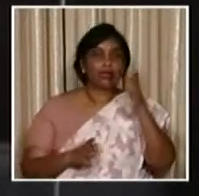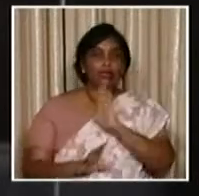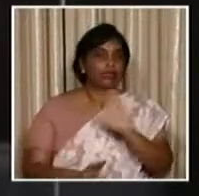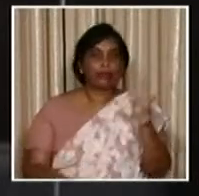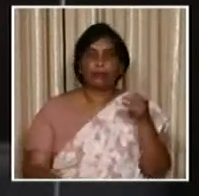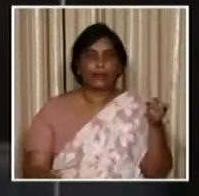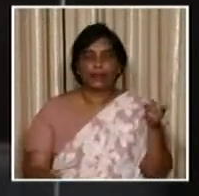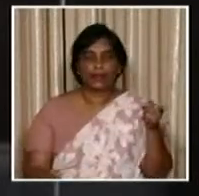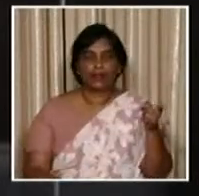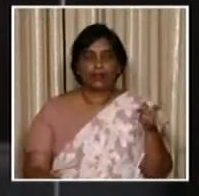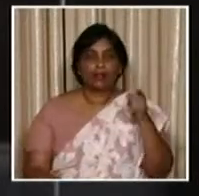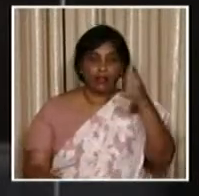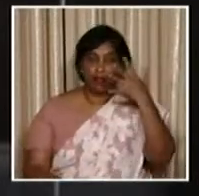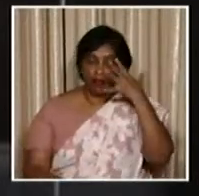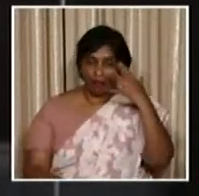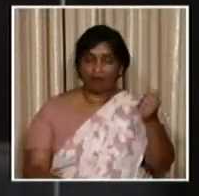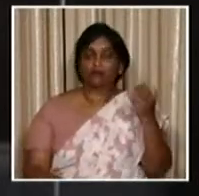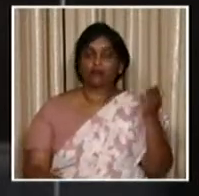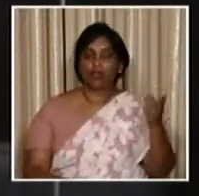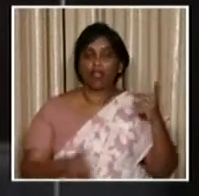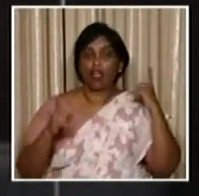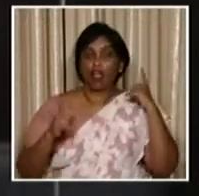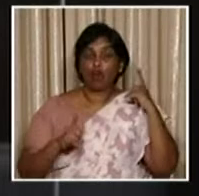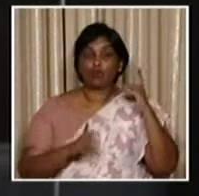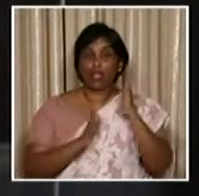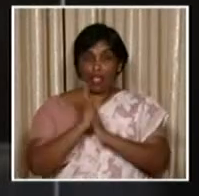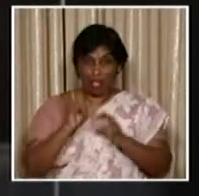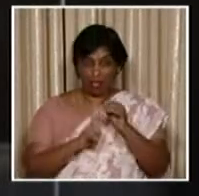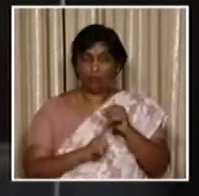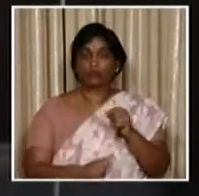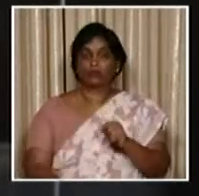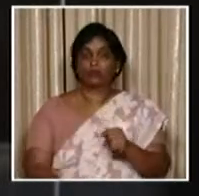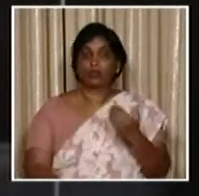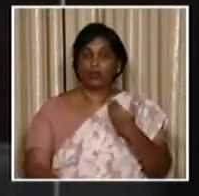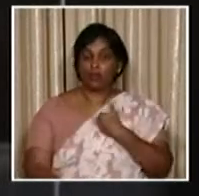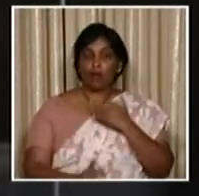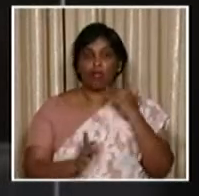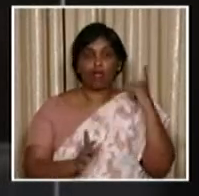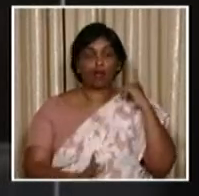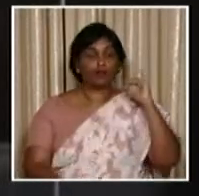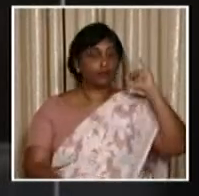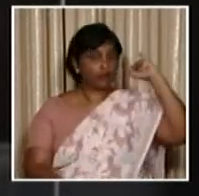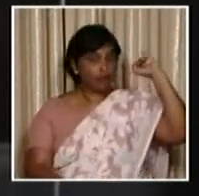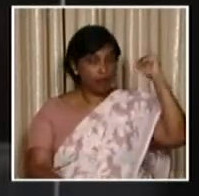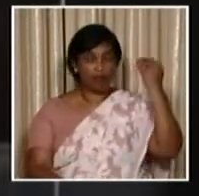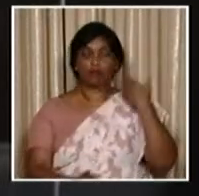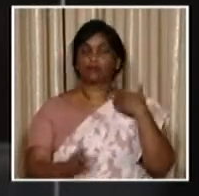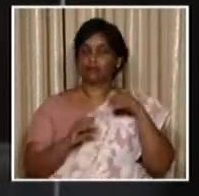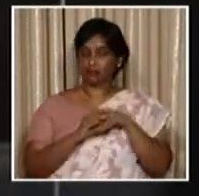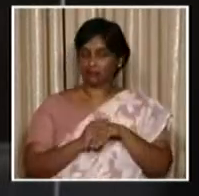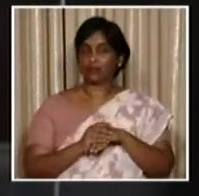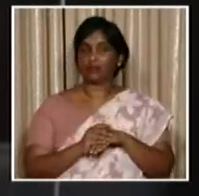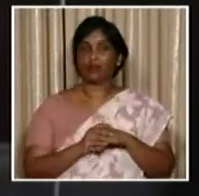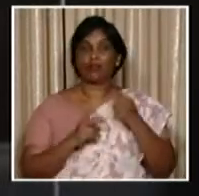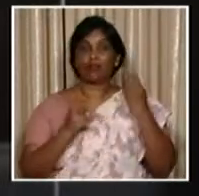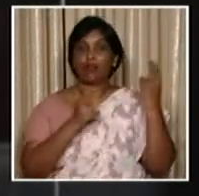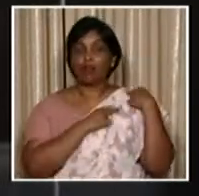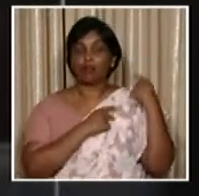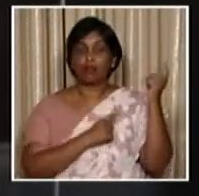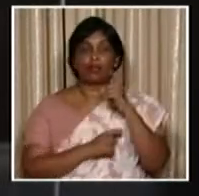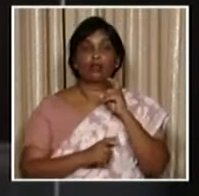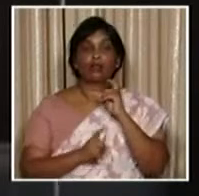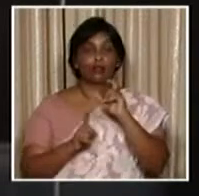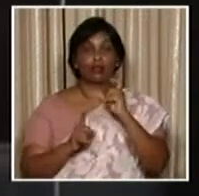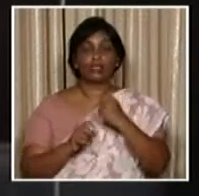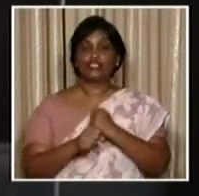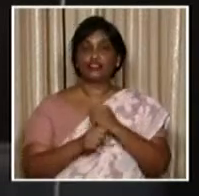නෙවෙයි. ඒකවත් දැනගන්න ඕනේ. අඩු ගානේ ආරක්ෂක කැමති කෙනෙක් වුණාම මම හමුදාපති වුණාම මුරේ බාර හිටපු කර්නල් ලයින්